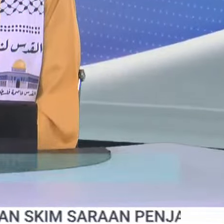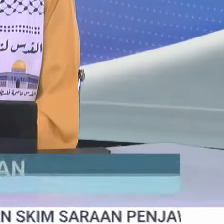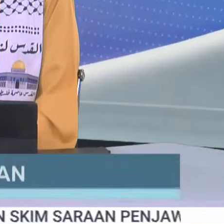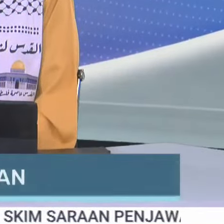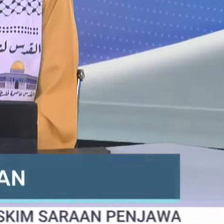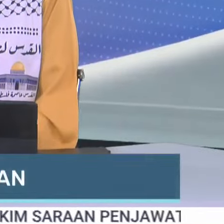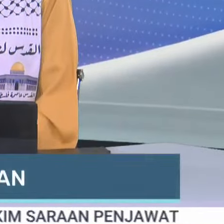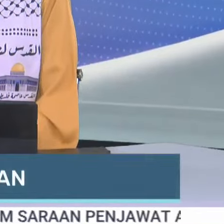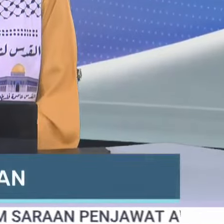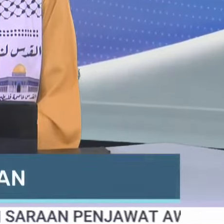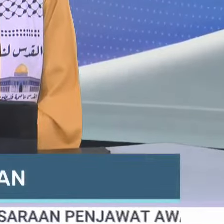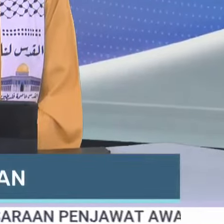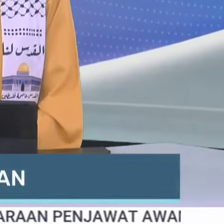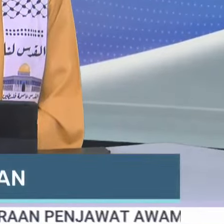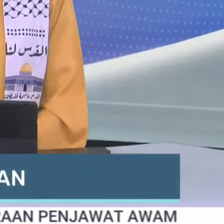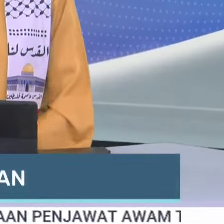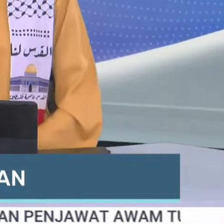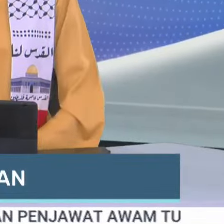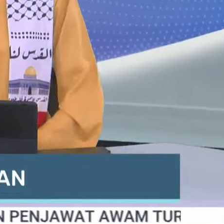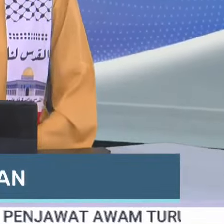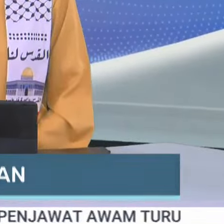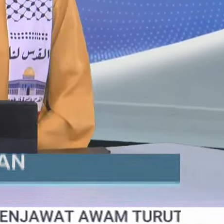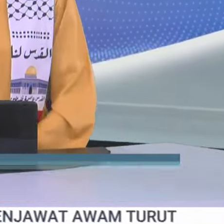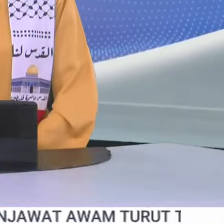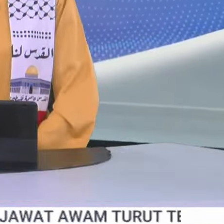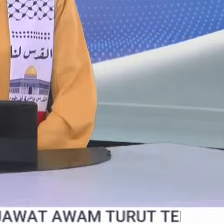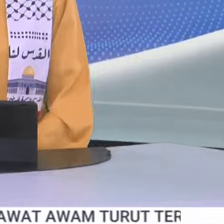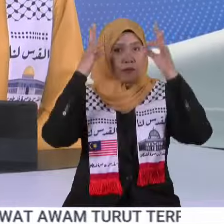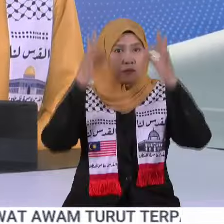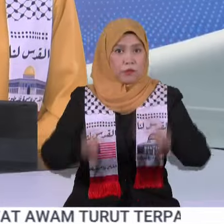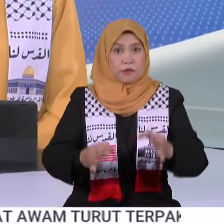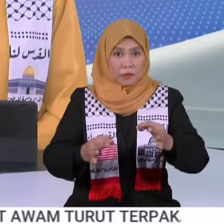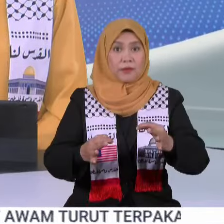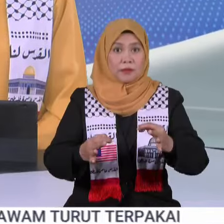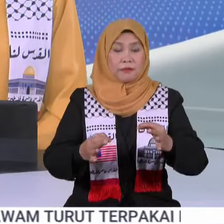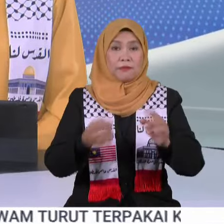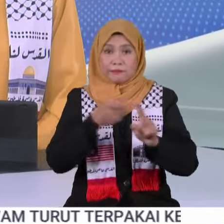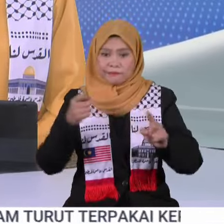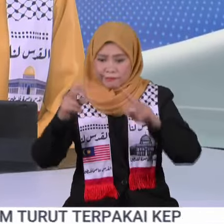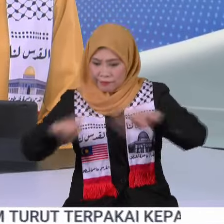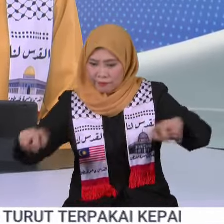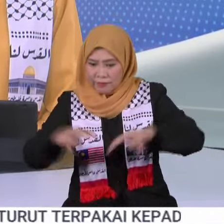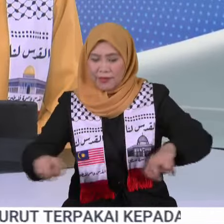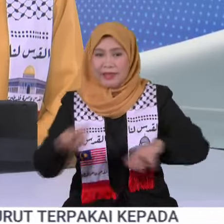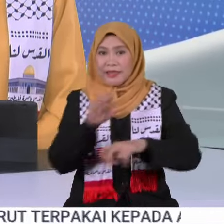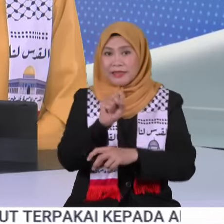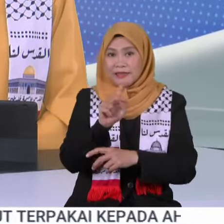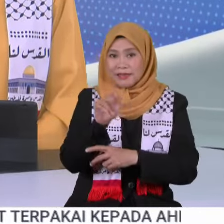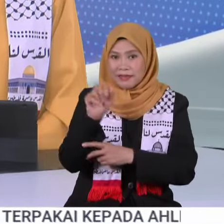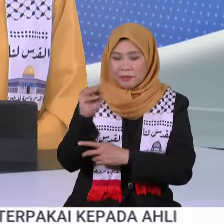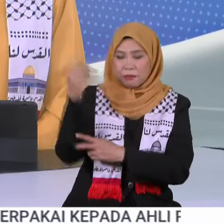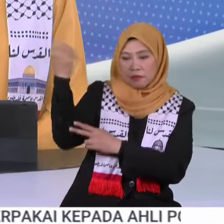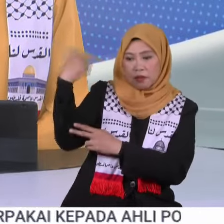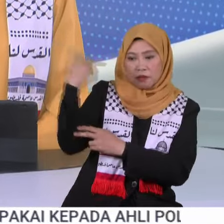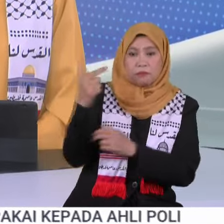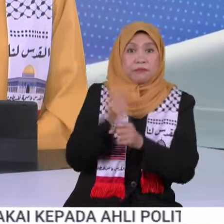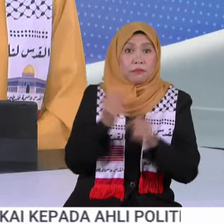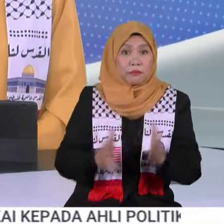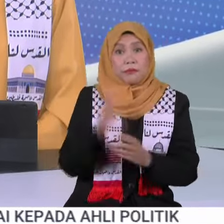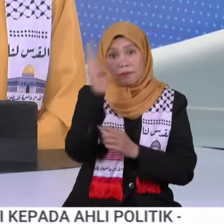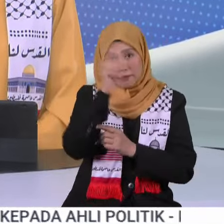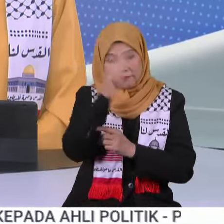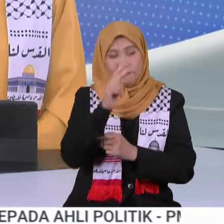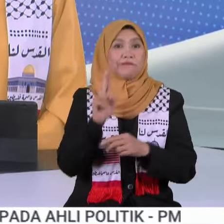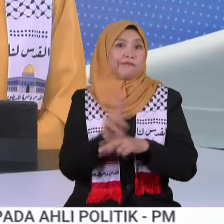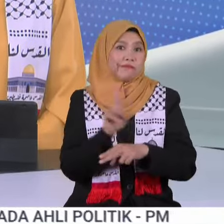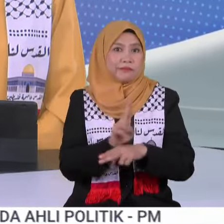Assalamualaikum, salam Malaysia Madani. Sebarang keputusan yang dibuat hasil kajian melibatkan skim saraan dalam kalangan penjawat awam